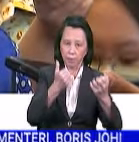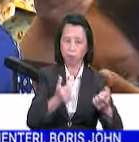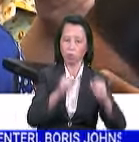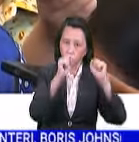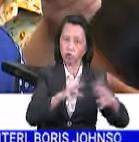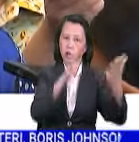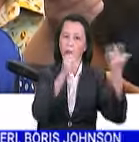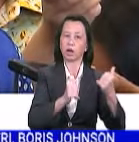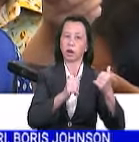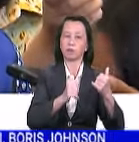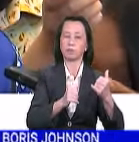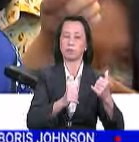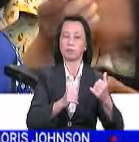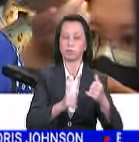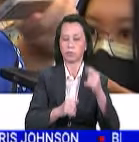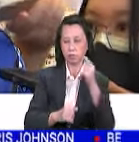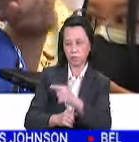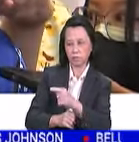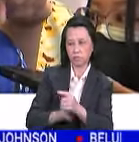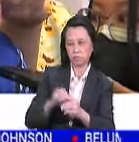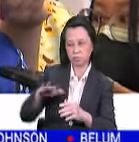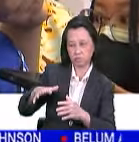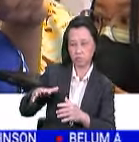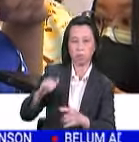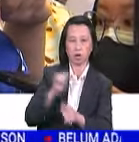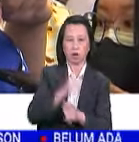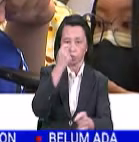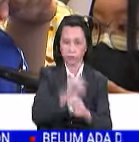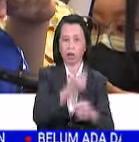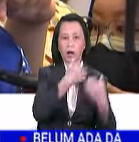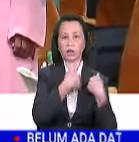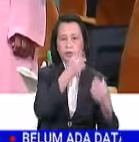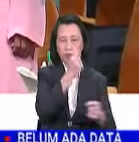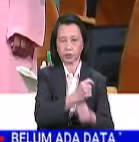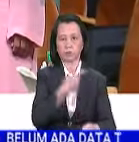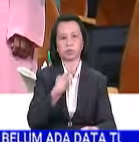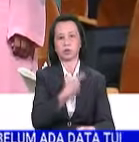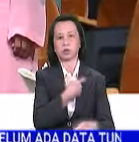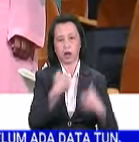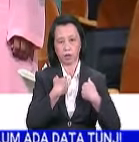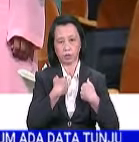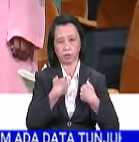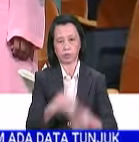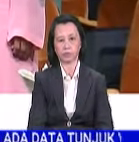reliability. Jadi kita, tanggungjawab itu tetap ada pada kita.